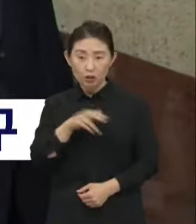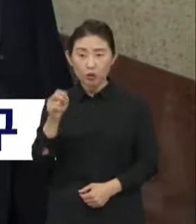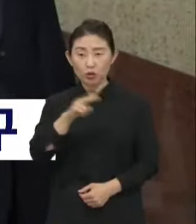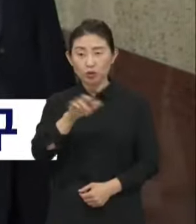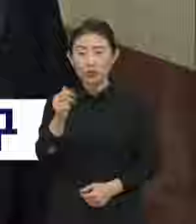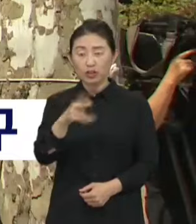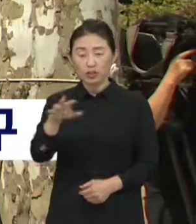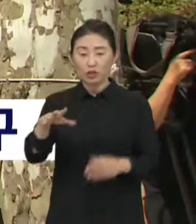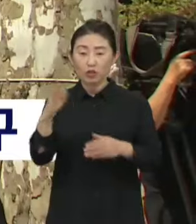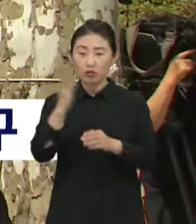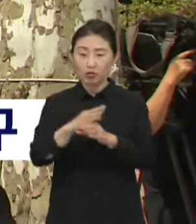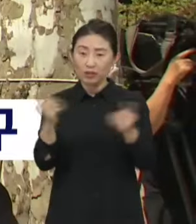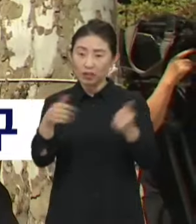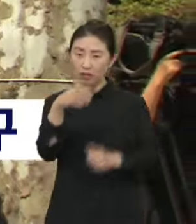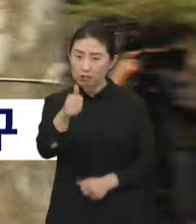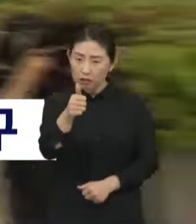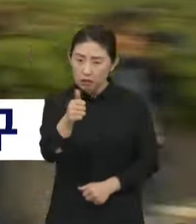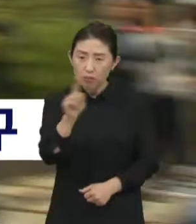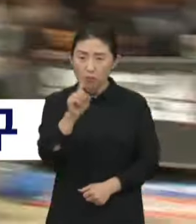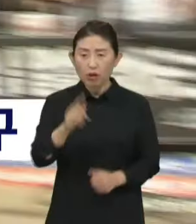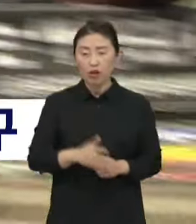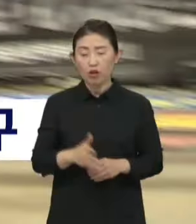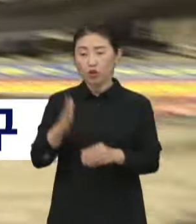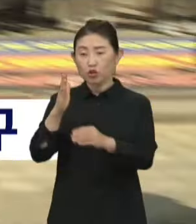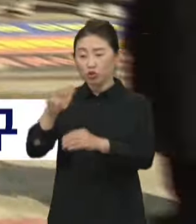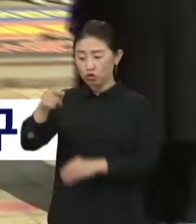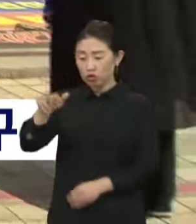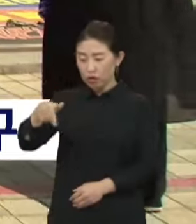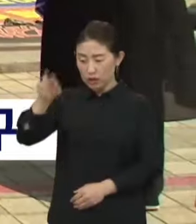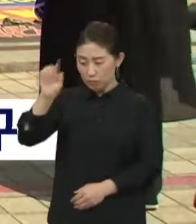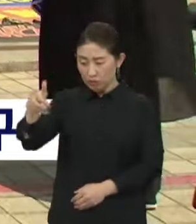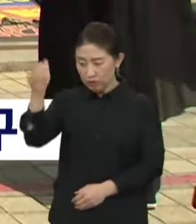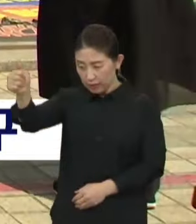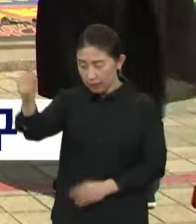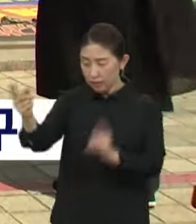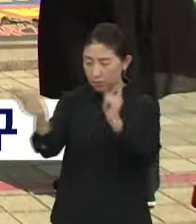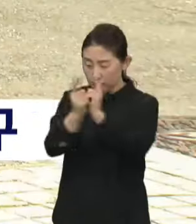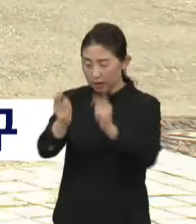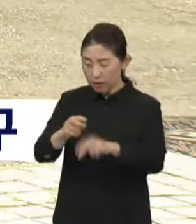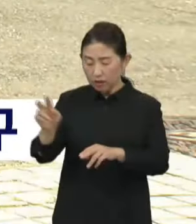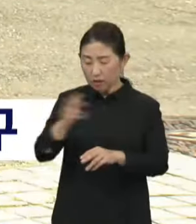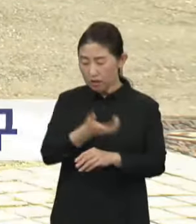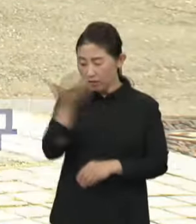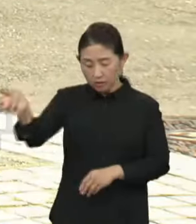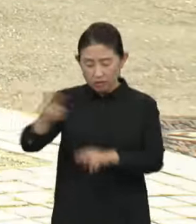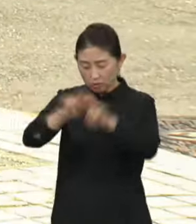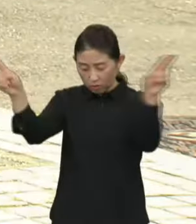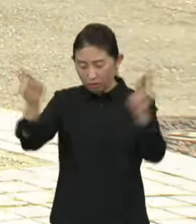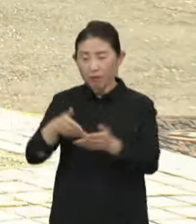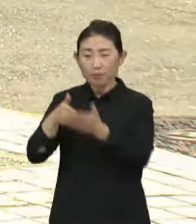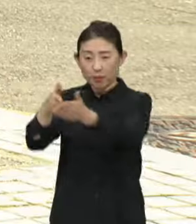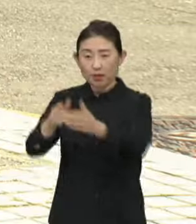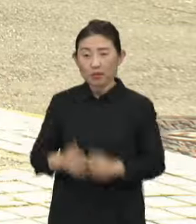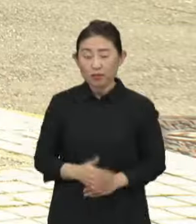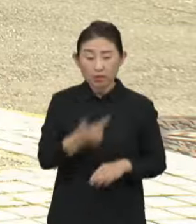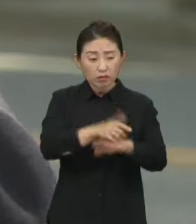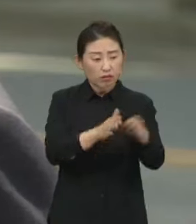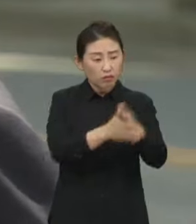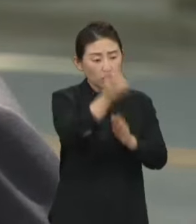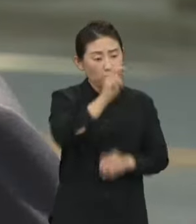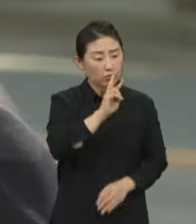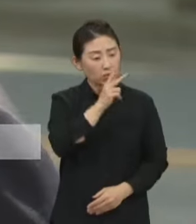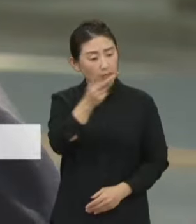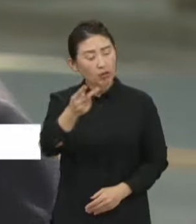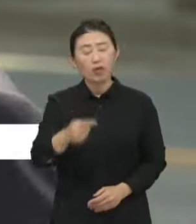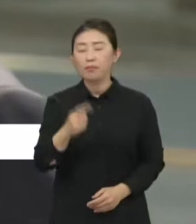국회의원당 의장은 이날도 중기부 장관을 찾아 사기전 철회를 요구했습니다 특히 대전시 입장 변화에 대해서도